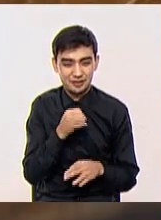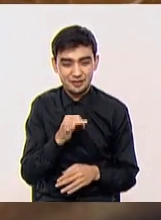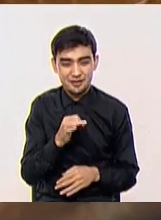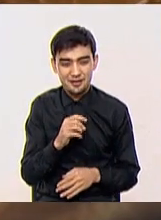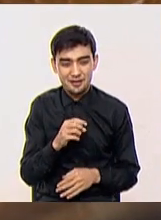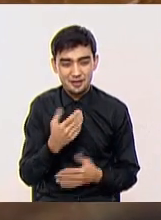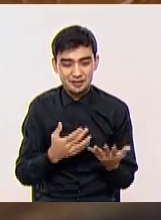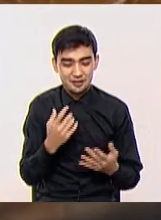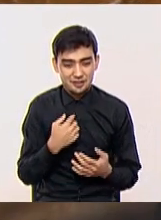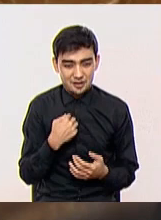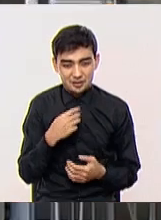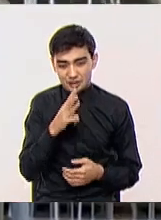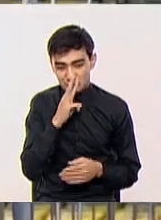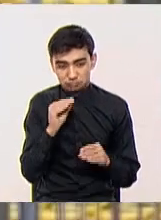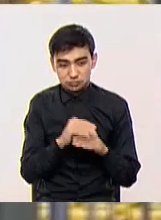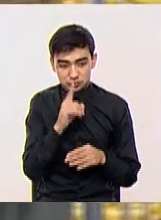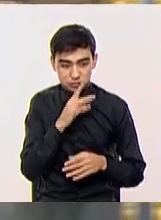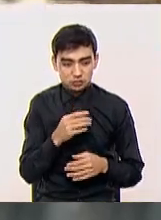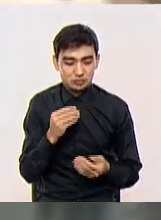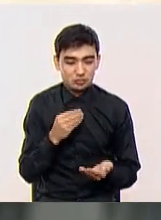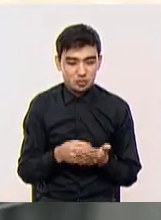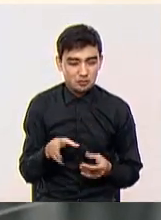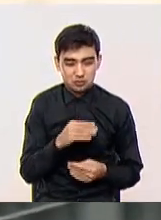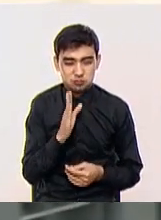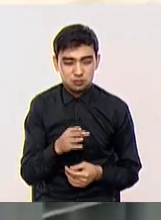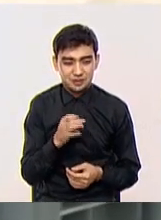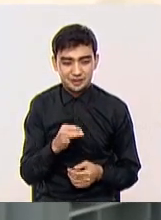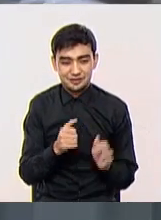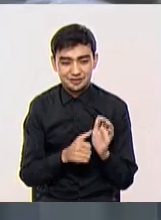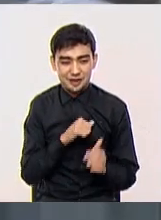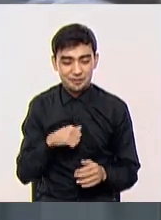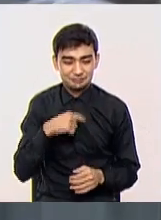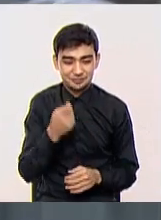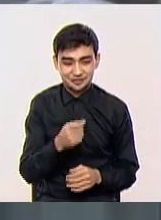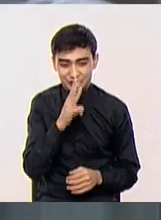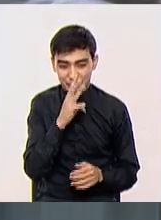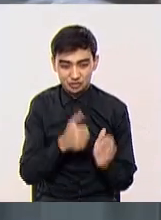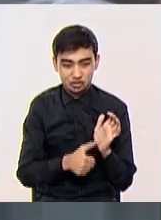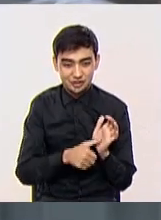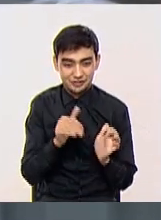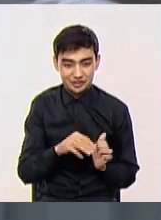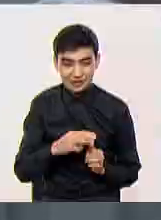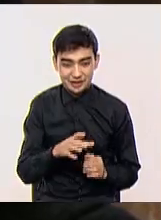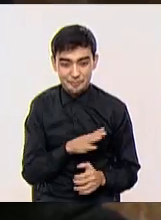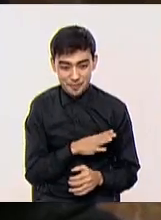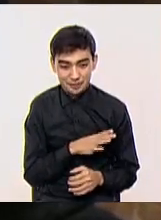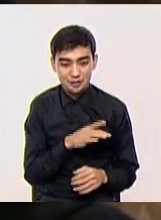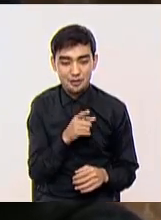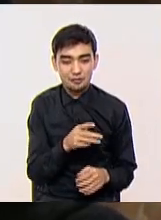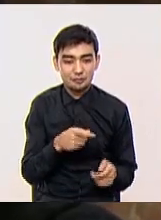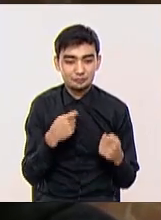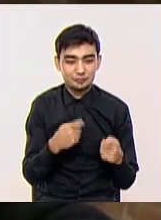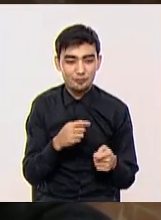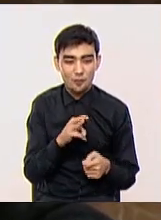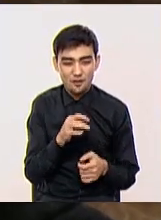арттырмасақ қымбатшылық қыса береді деді. Ең төменгі жалақы 60 мың теңгеге өскендіктен сәйкесінше тауарлар қымбаттай түседі. Жалақы